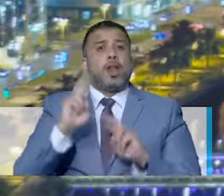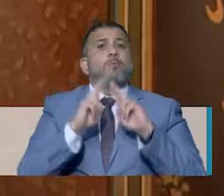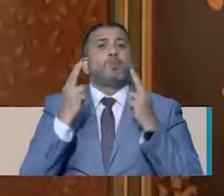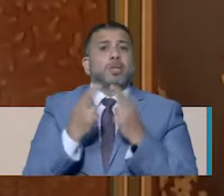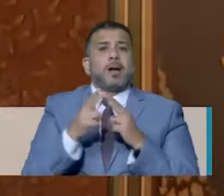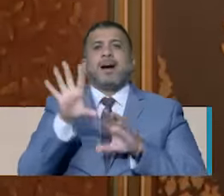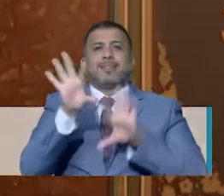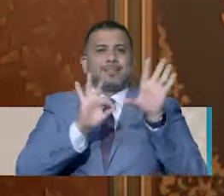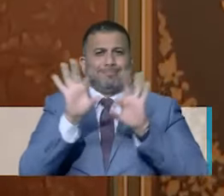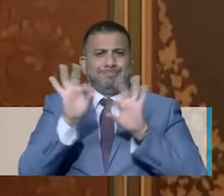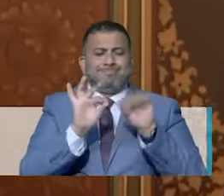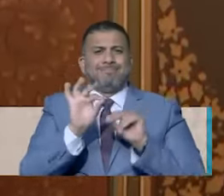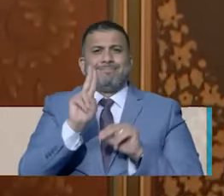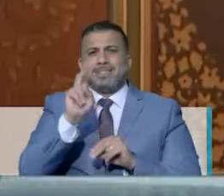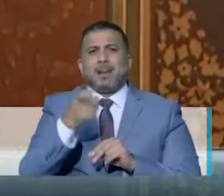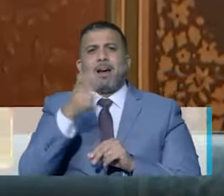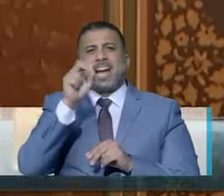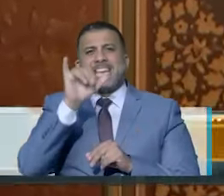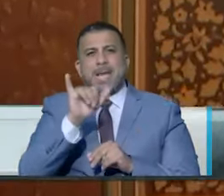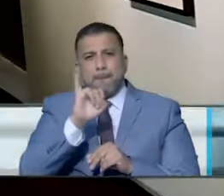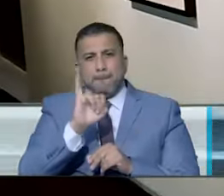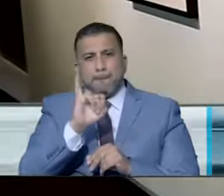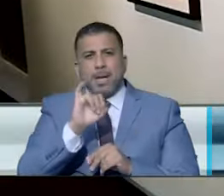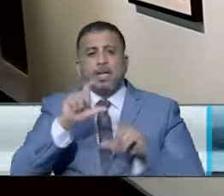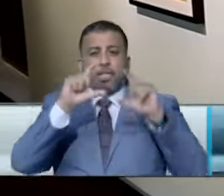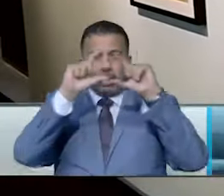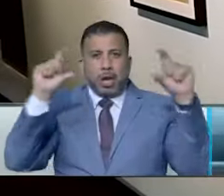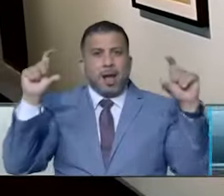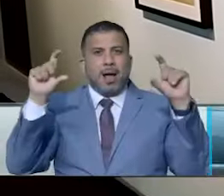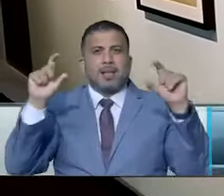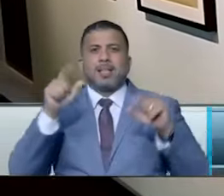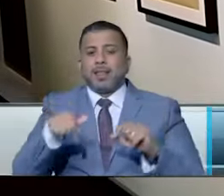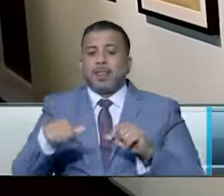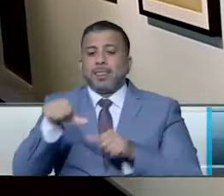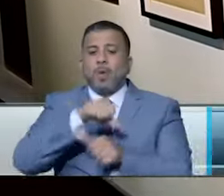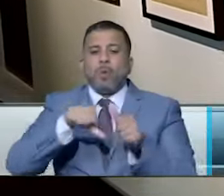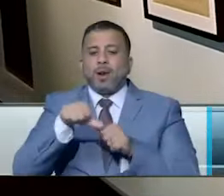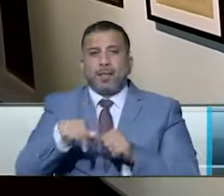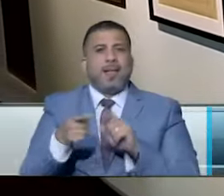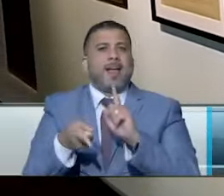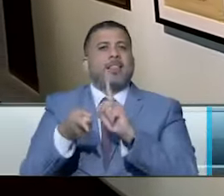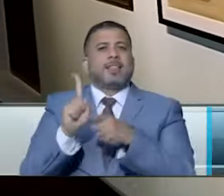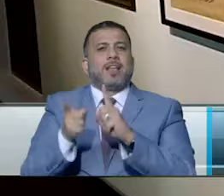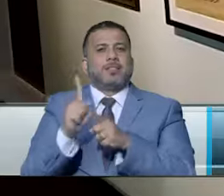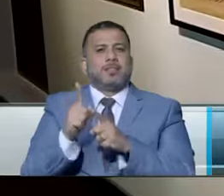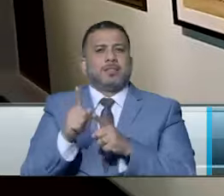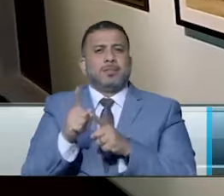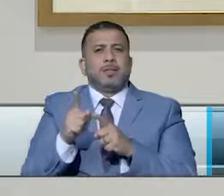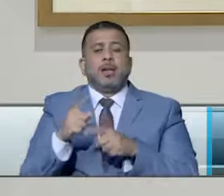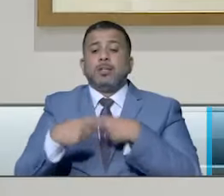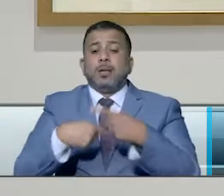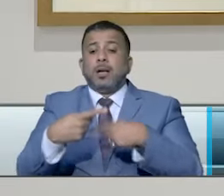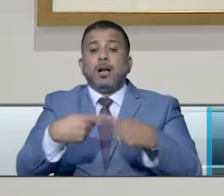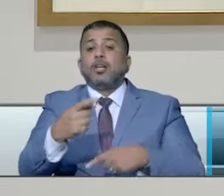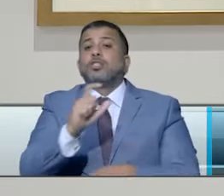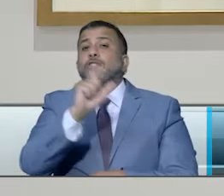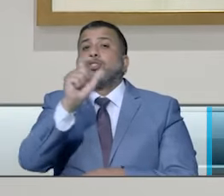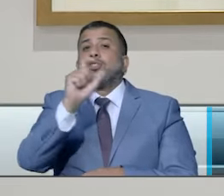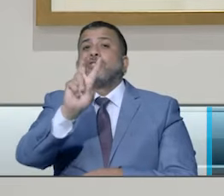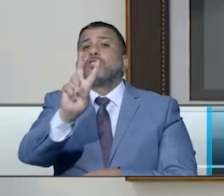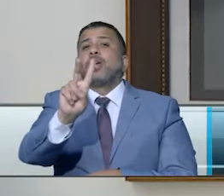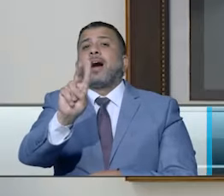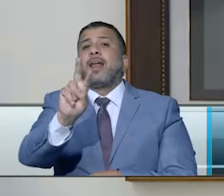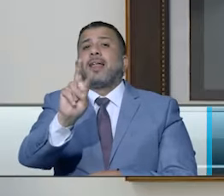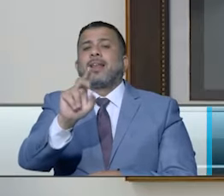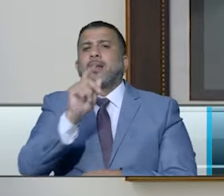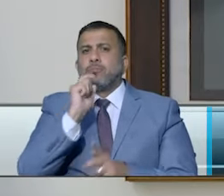العليا للملتقى قد اختارت تراقيم شعارا للدوره الحاديه عش التي تستمر شهرين وتشهد